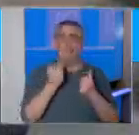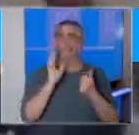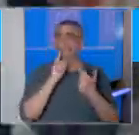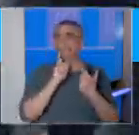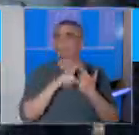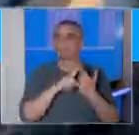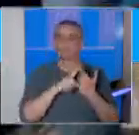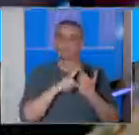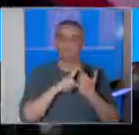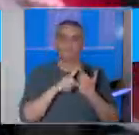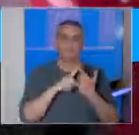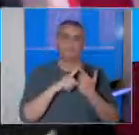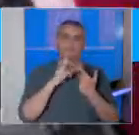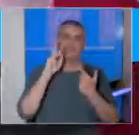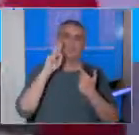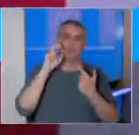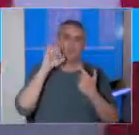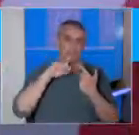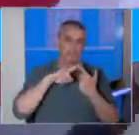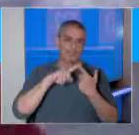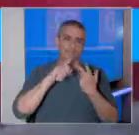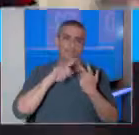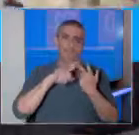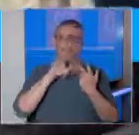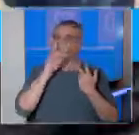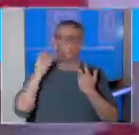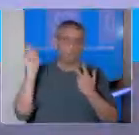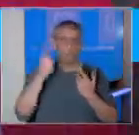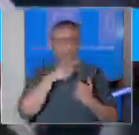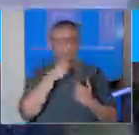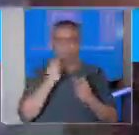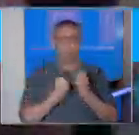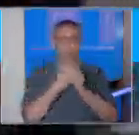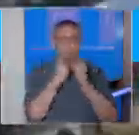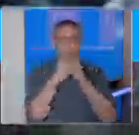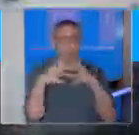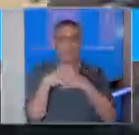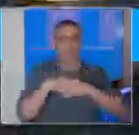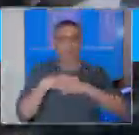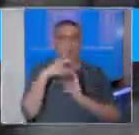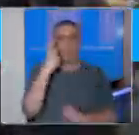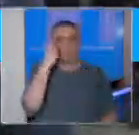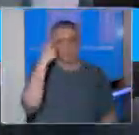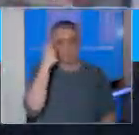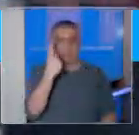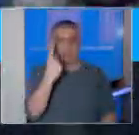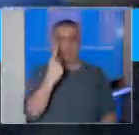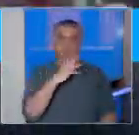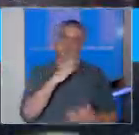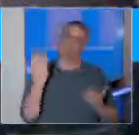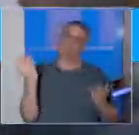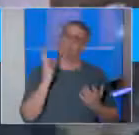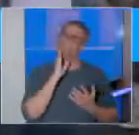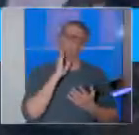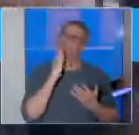זה רואי, ואם זה כל החבר'ה של עצמם, או מתאחדים למפלגה אחת, סביב רעיון אחד, מוצאים את זה קונספקט,